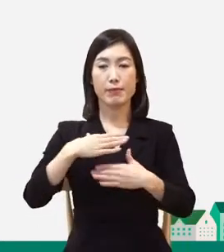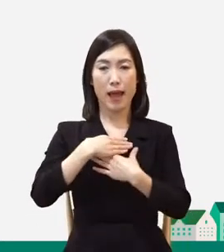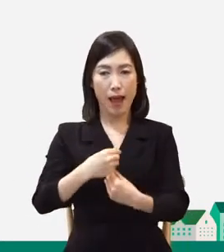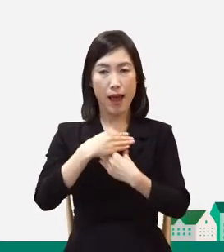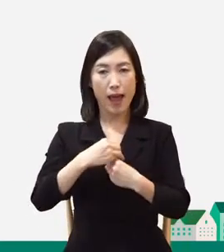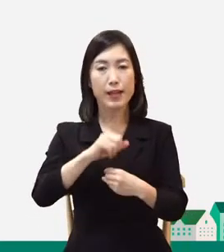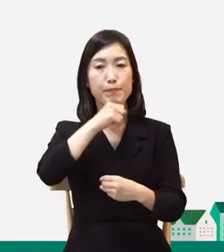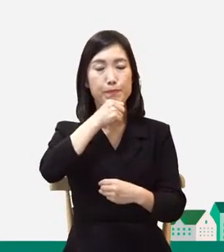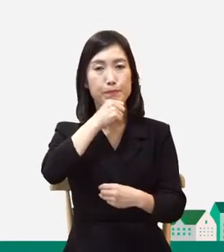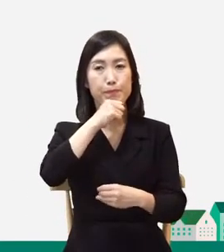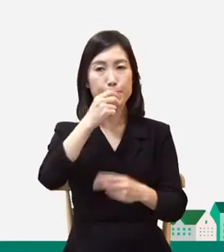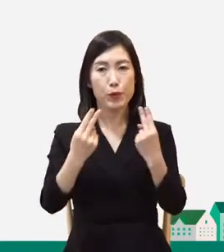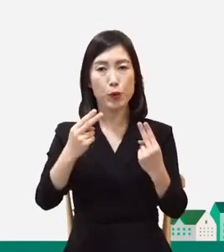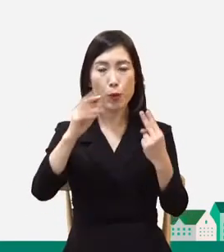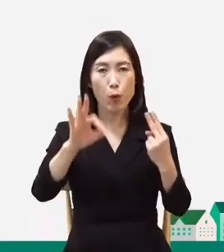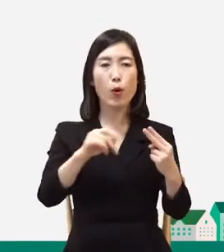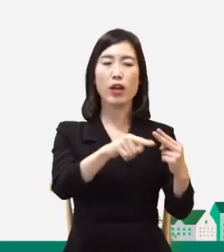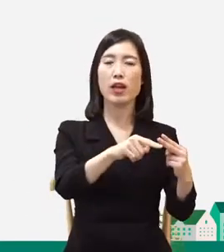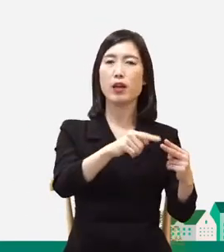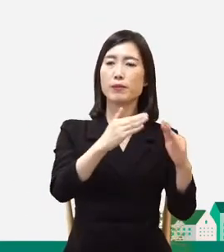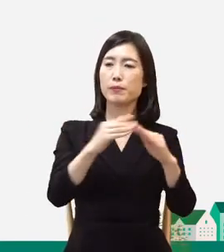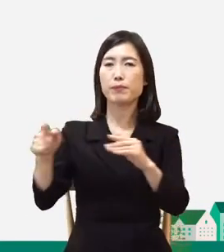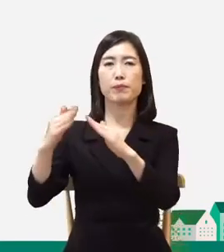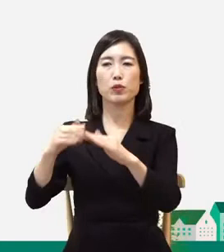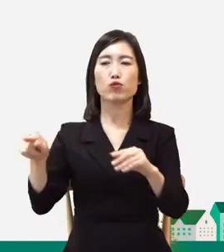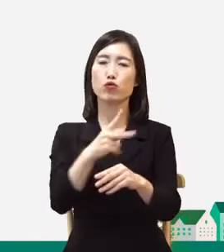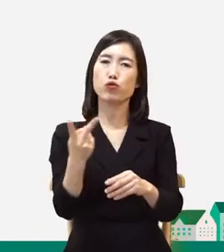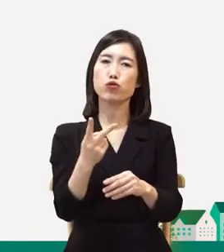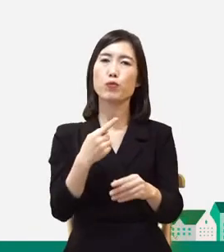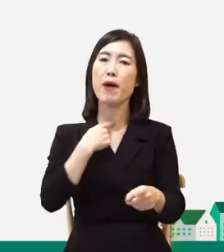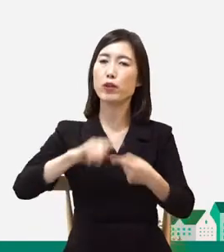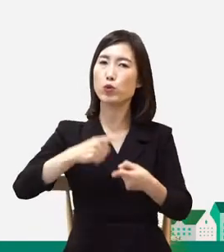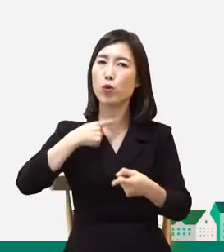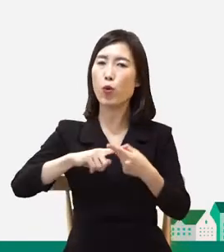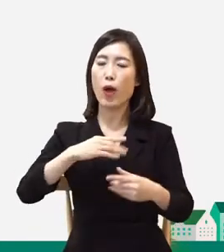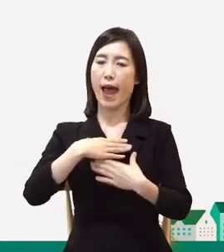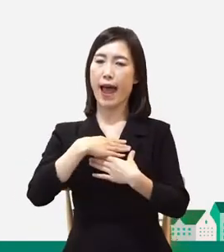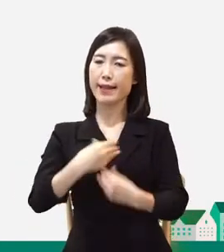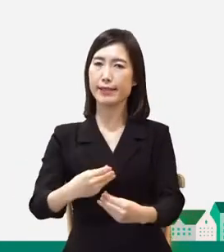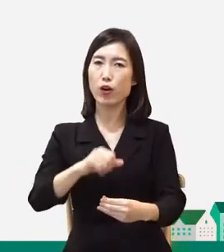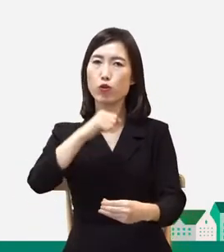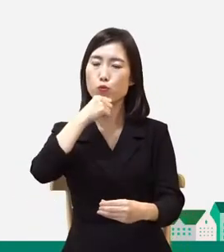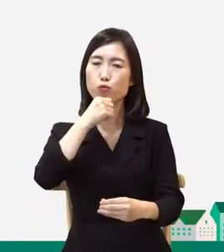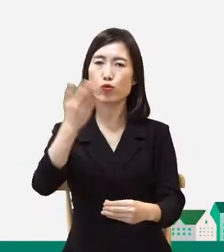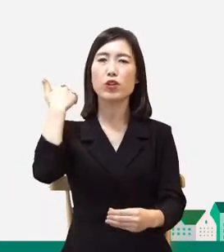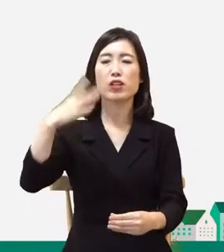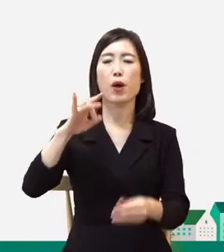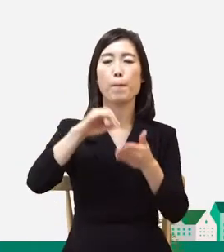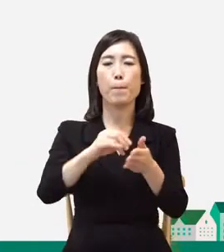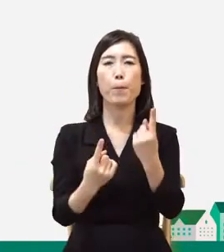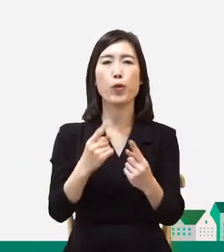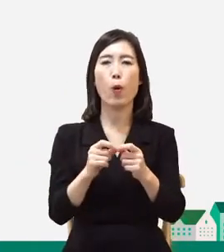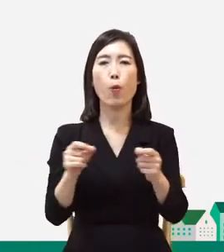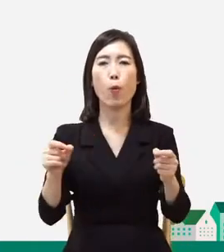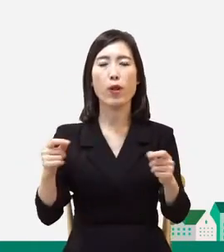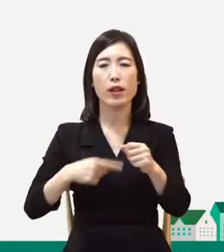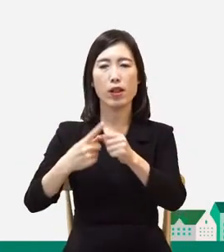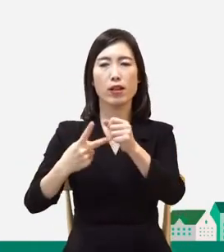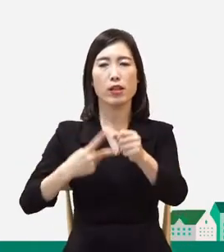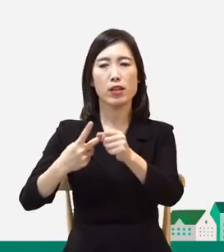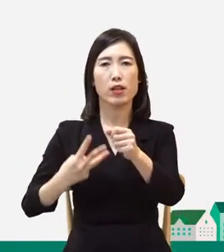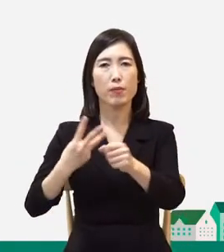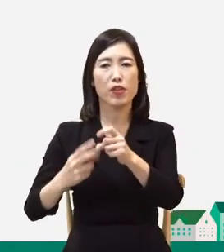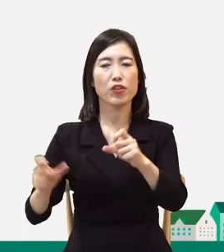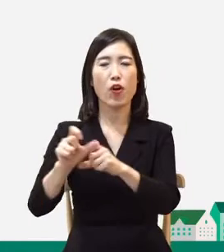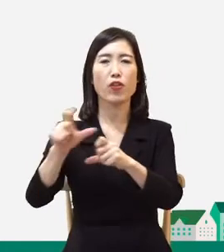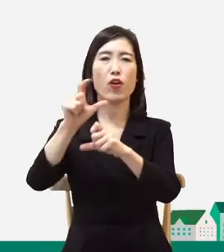조사 결과 두 주택 입주민들의 주거 환경 만족도 및 주거 유지 안정성이 높아졌음을 확인할 수 있었습니다.